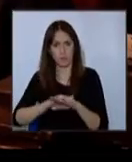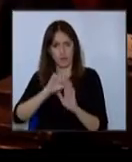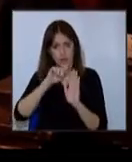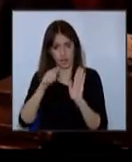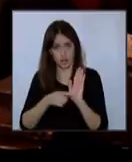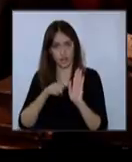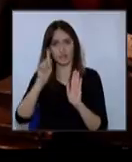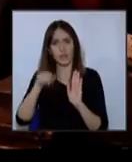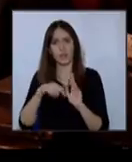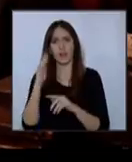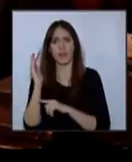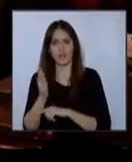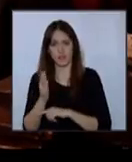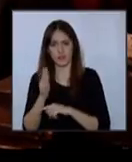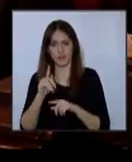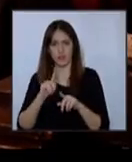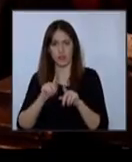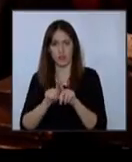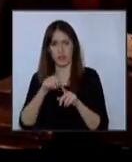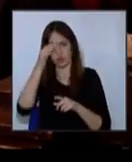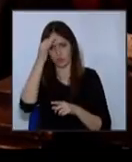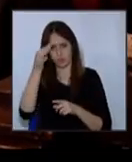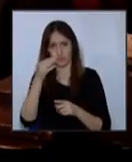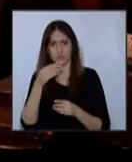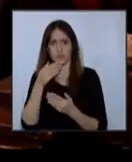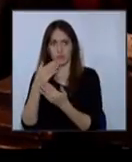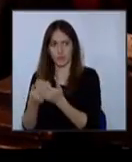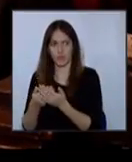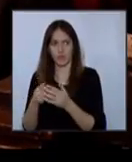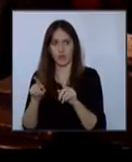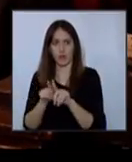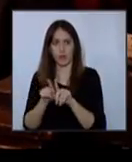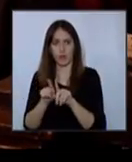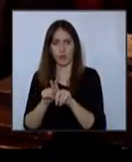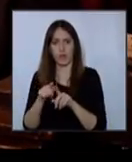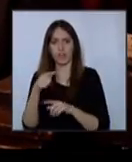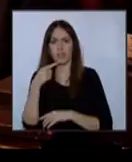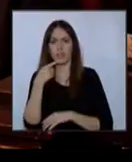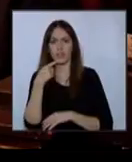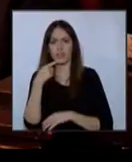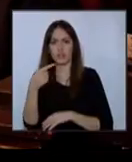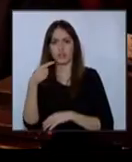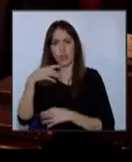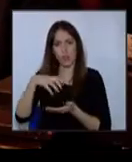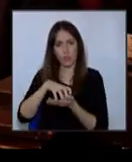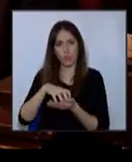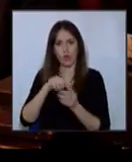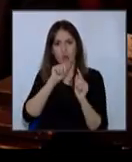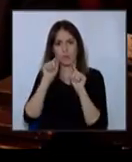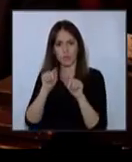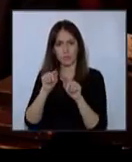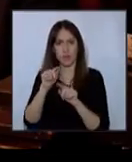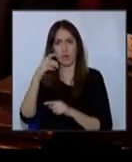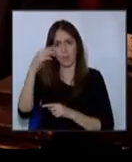els requeriments que se'ls encomanen. Ningú pot posar en dubte la professionalitat dels Mossos d'Esquadra, un cos que treballa i continuarà